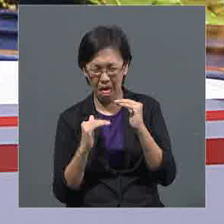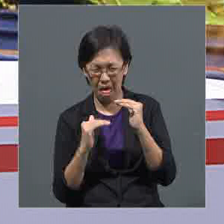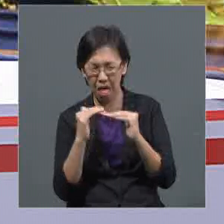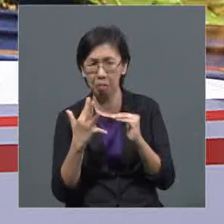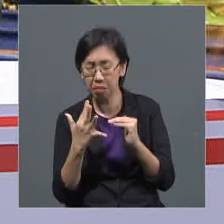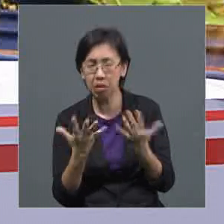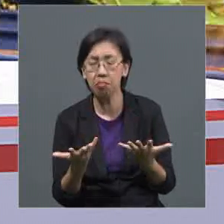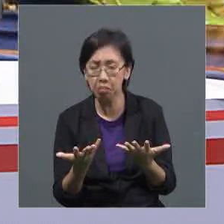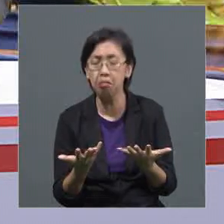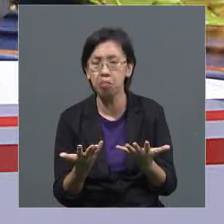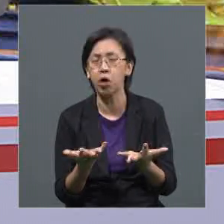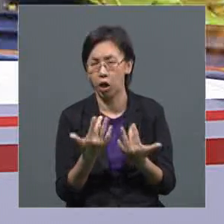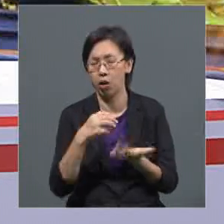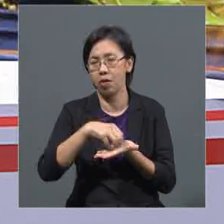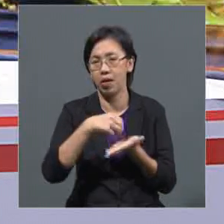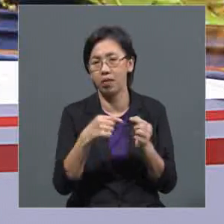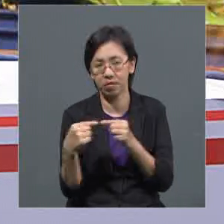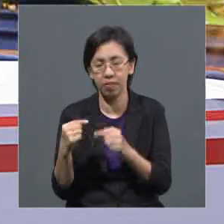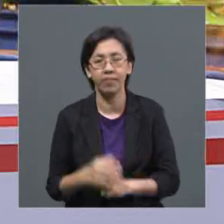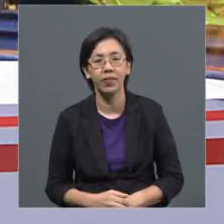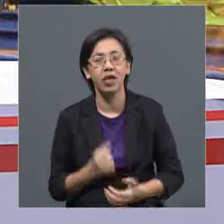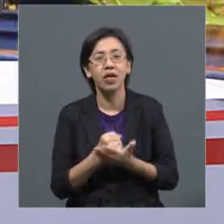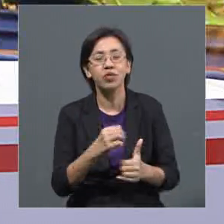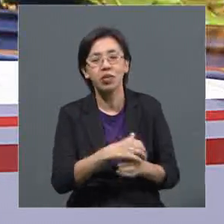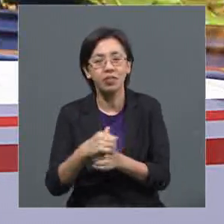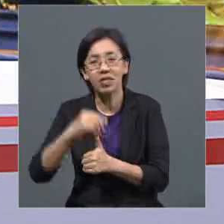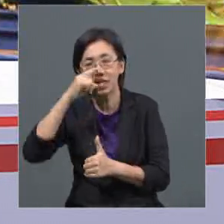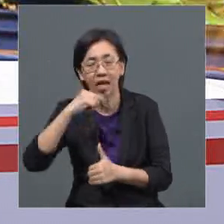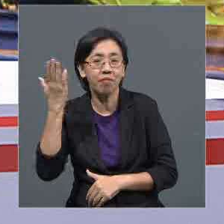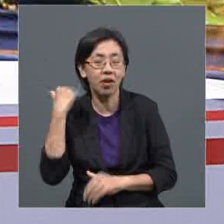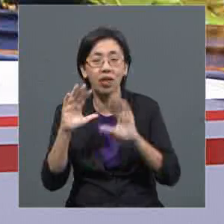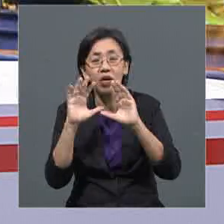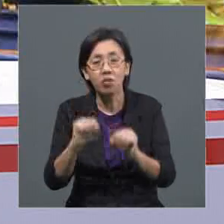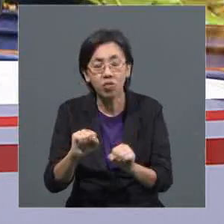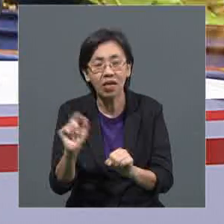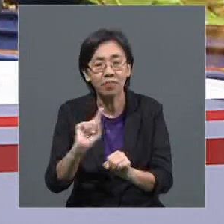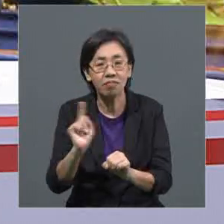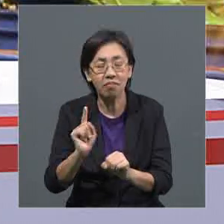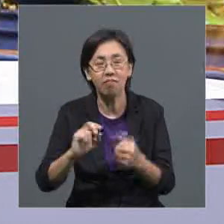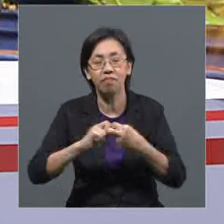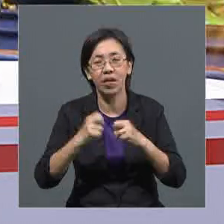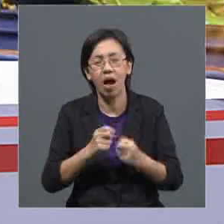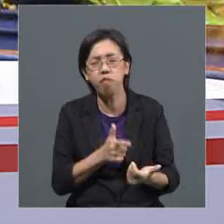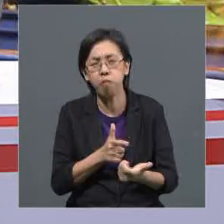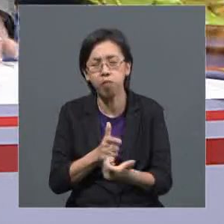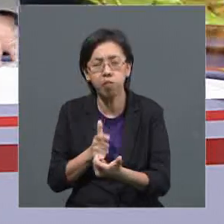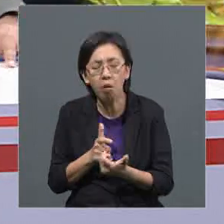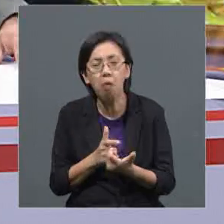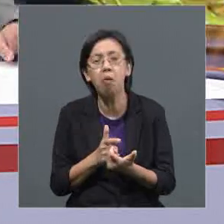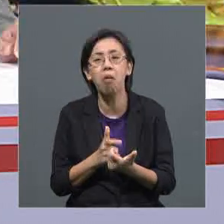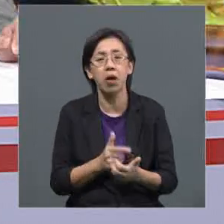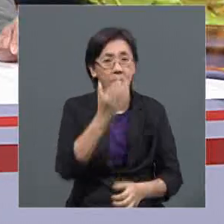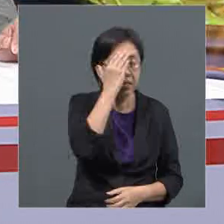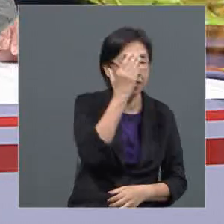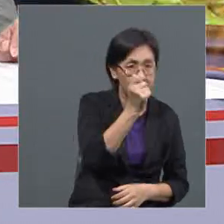นะครับสลับมาดูเรื่องการช่วยเหลือตัวประกันชาวไทยที่เหลือจากที่ถูกจับคุมไว้ในเหตุความรุนแรงนะครับที่เกิดขึ้นระหว่าง